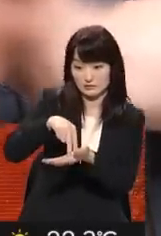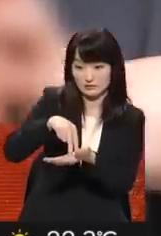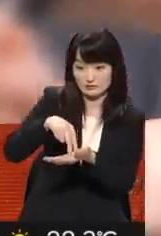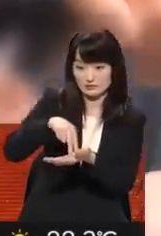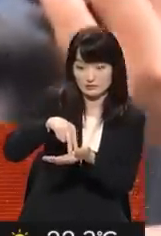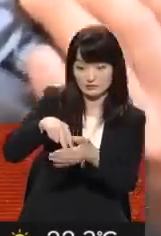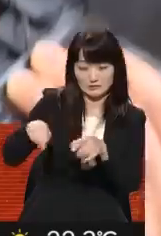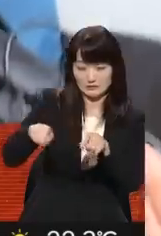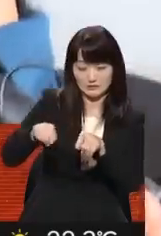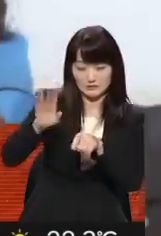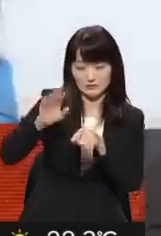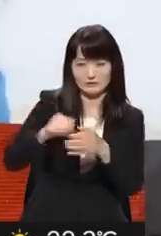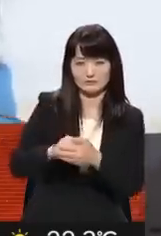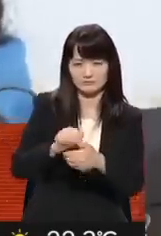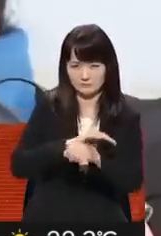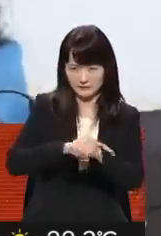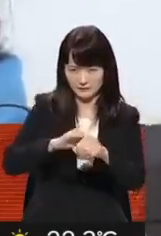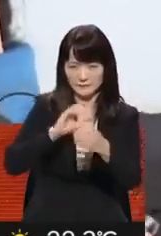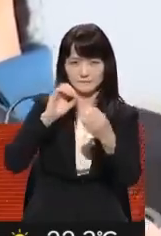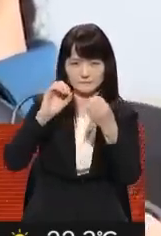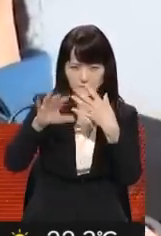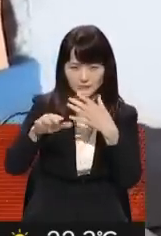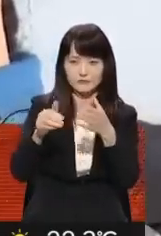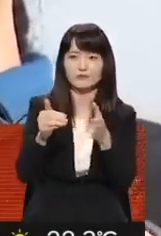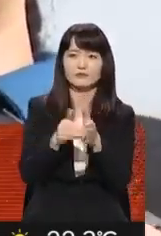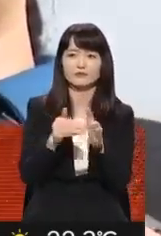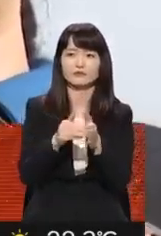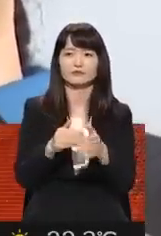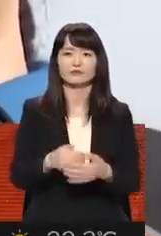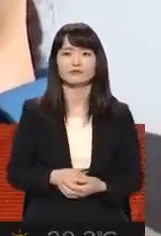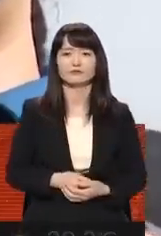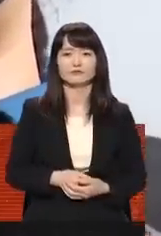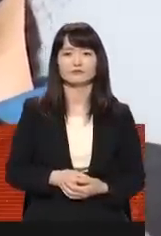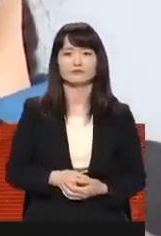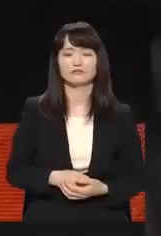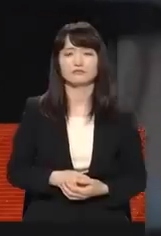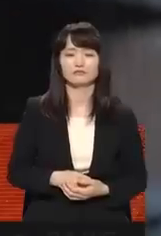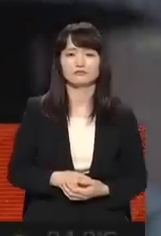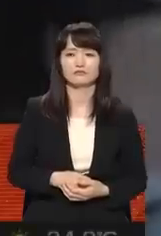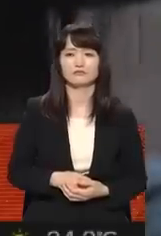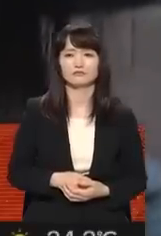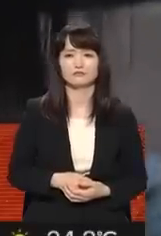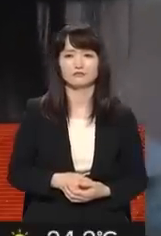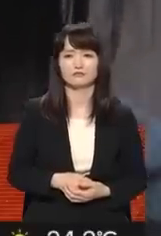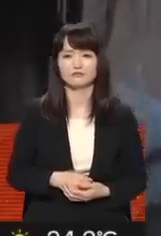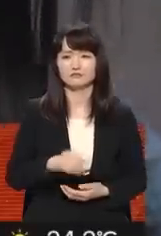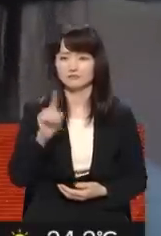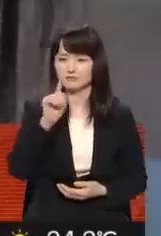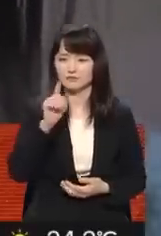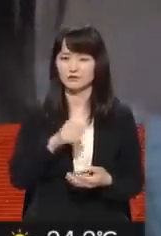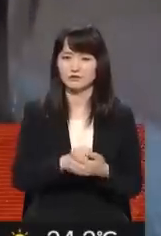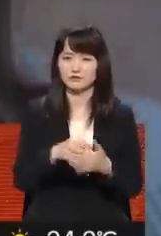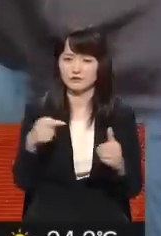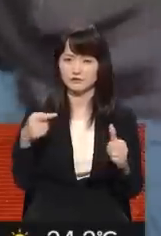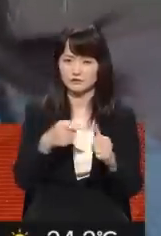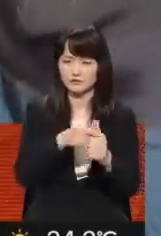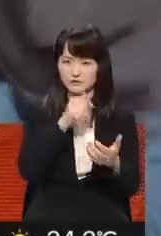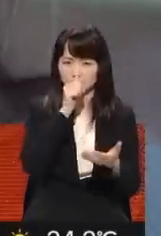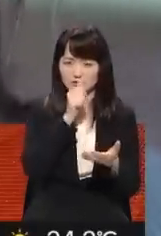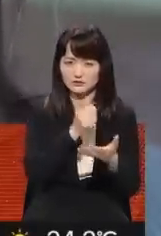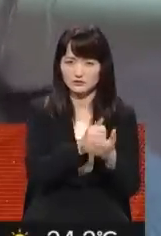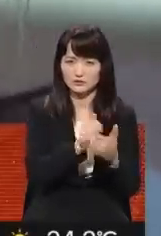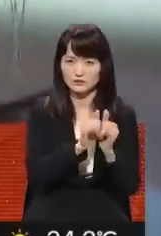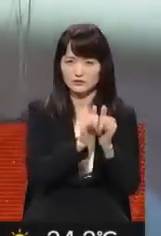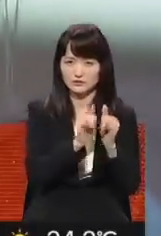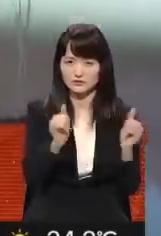또박또박 답변하고 마지막 이상입니다까지 맺는 모습은 어떤 다른 어떤 살인 중범죄자, 강력 범죄자하고는 다른